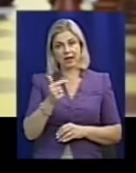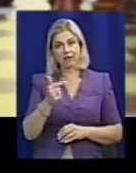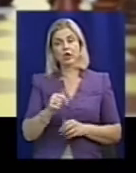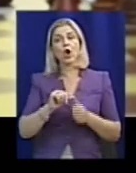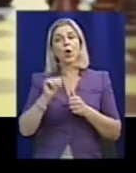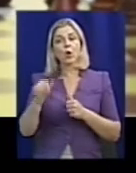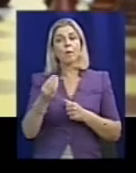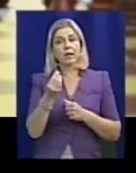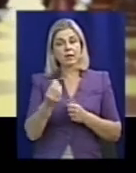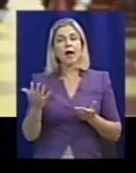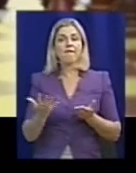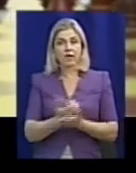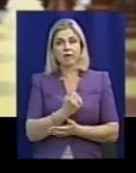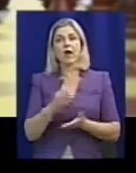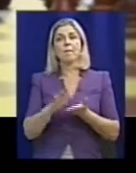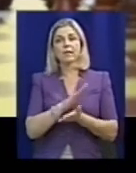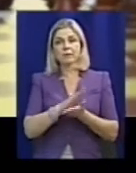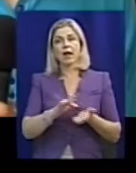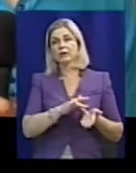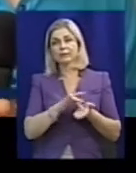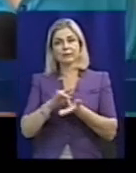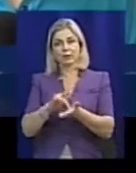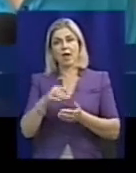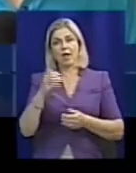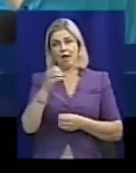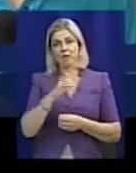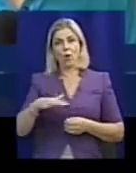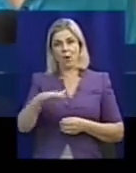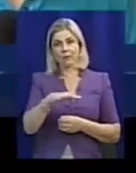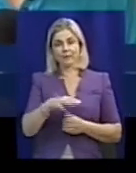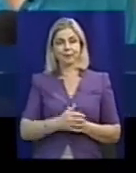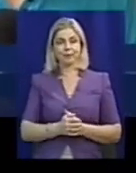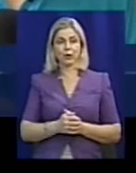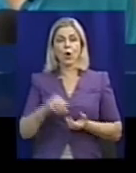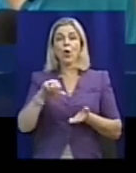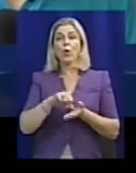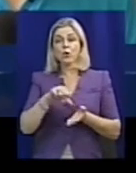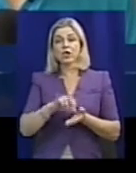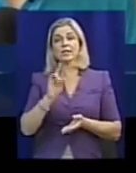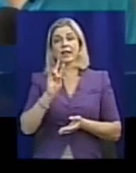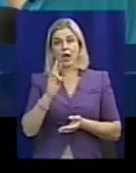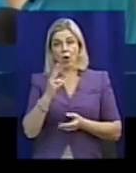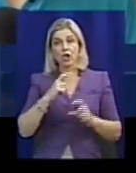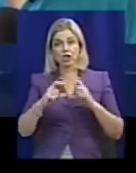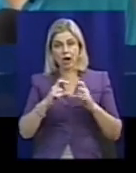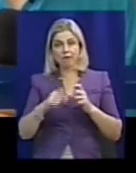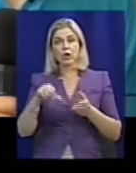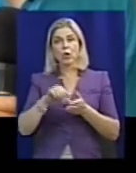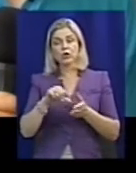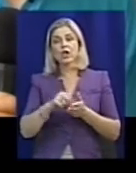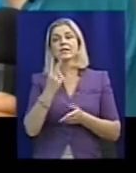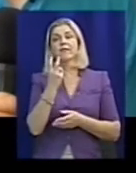грошей, виграє безкоштовний тур Європою. Участь у Ніколаїв Chess Fest 2018 візьмуть 200